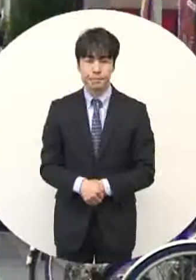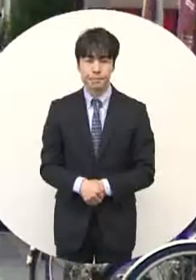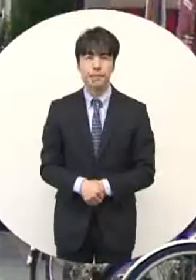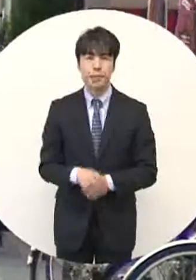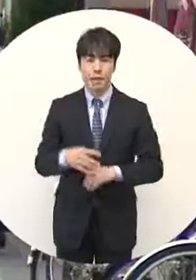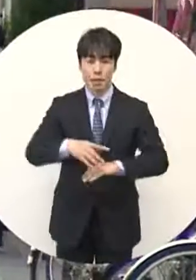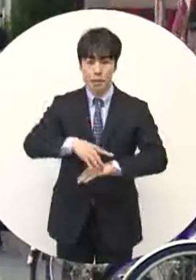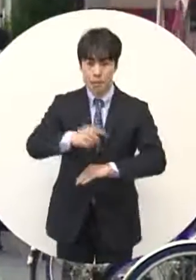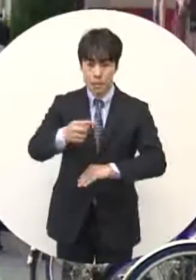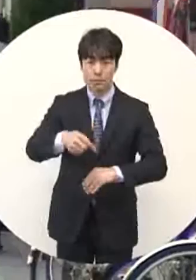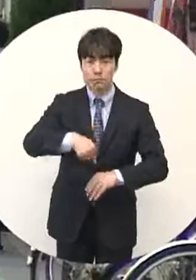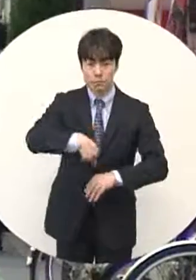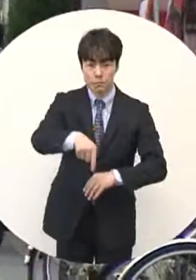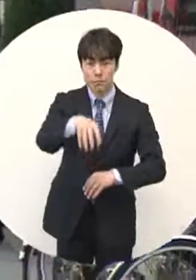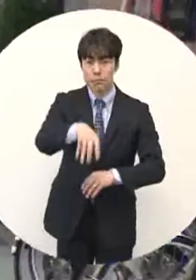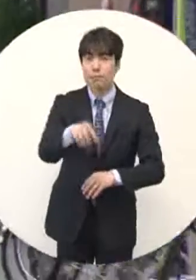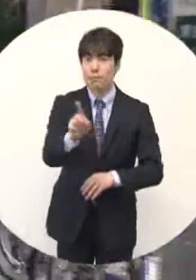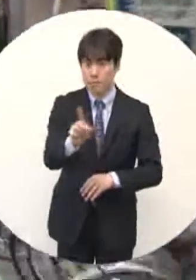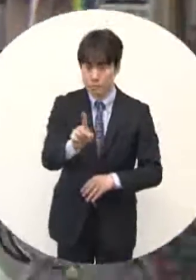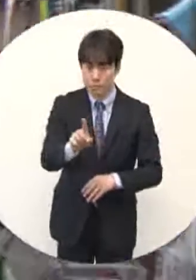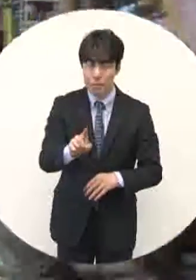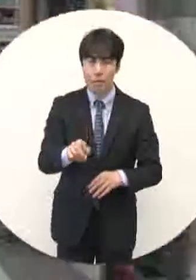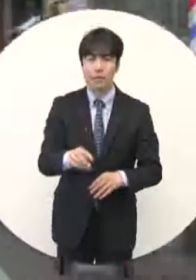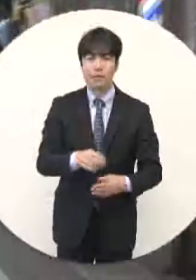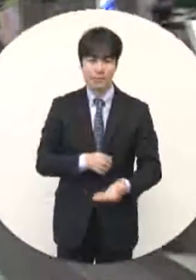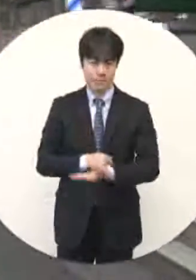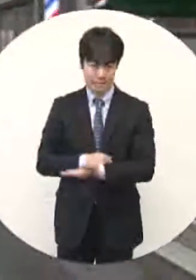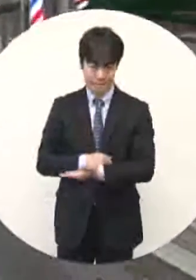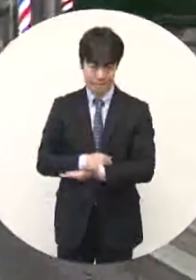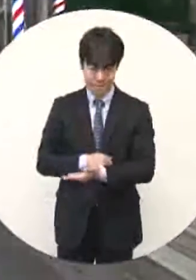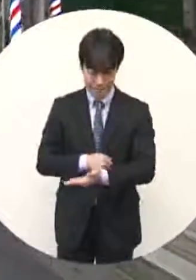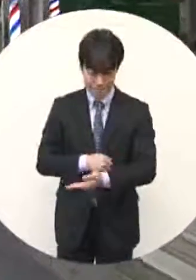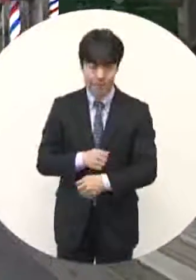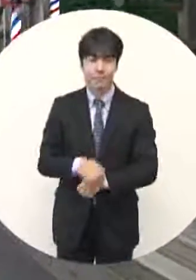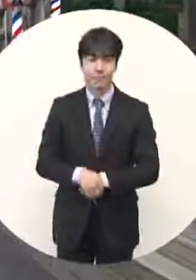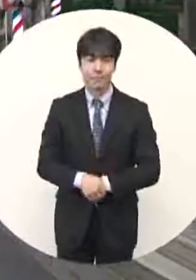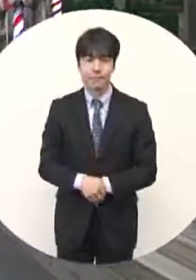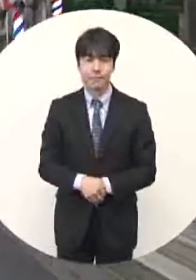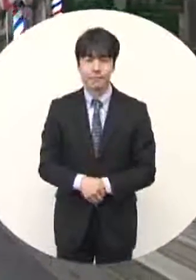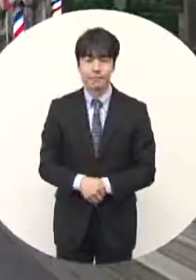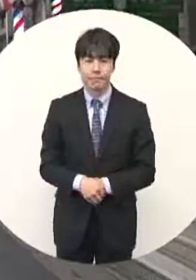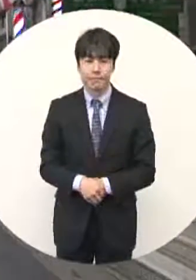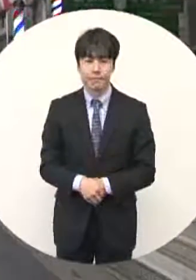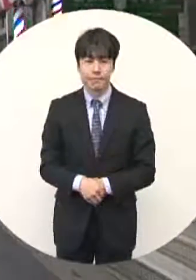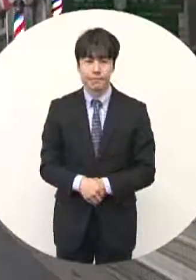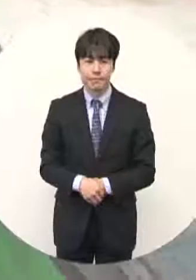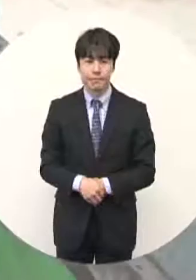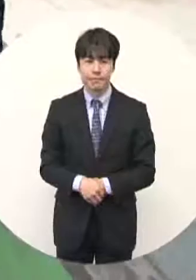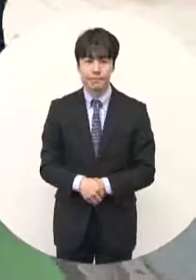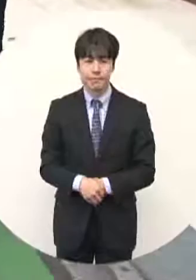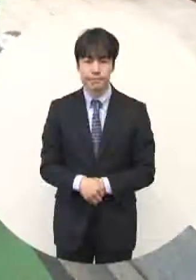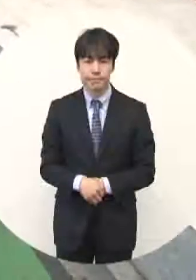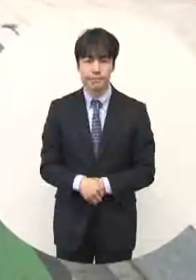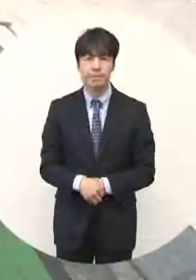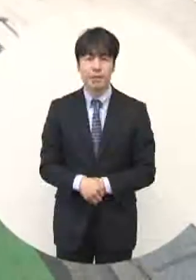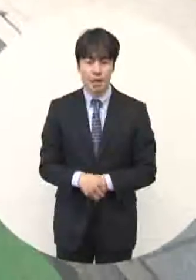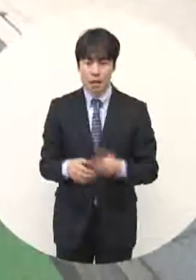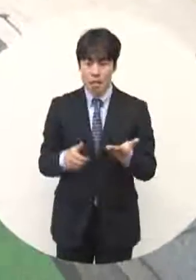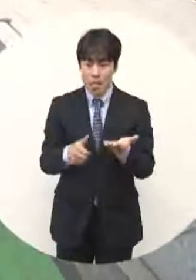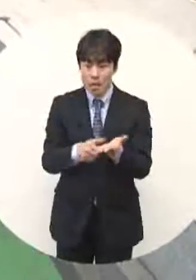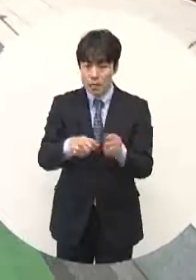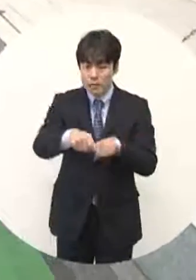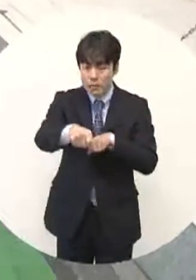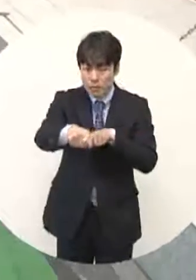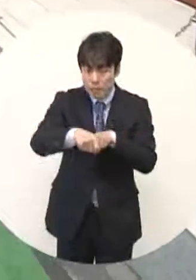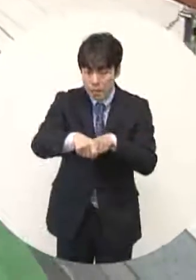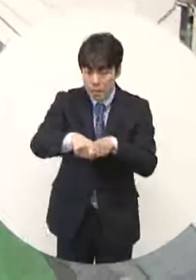まず私たちが向かったのは蒲生駅東口前にある蒲生駅前商店街。 駅からすぐ近く